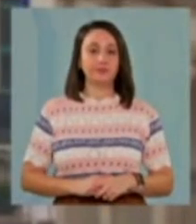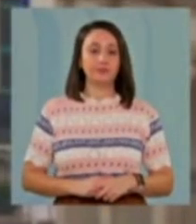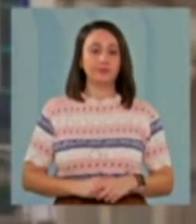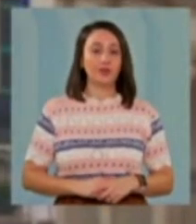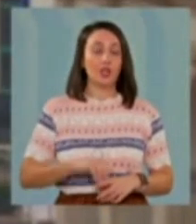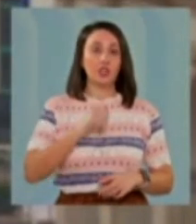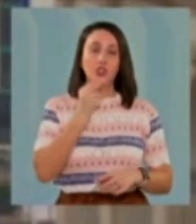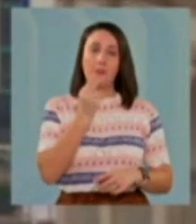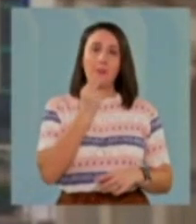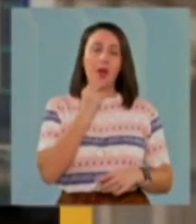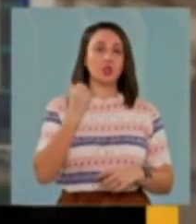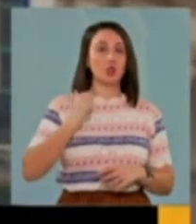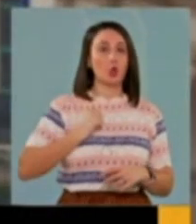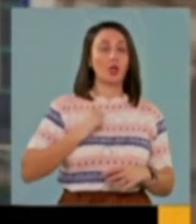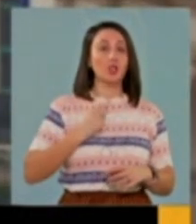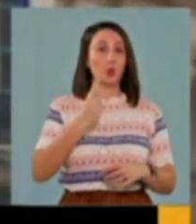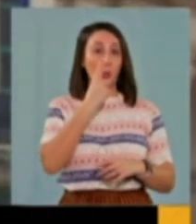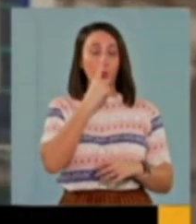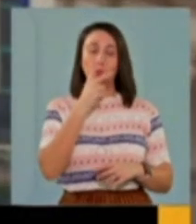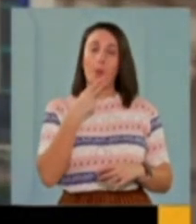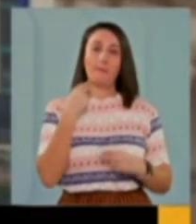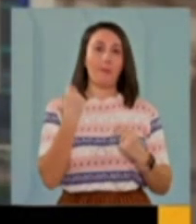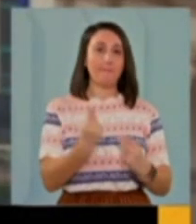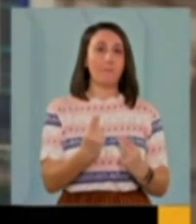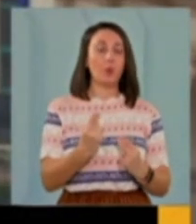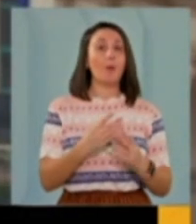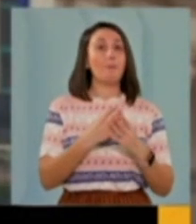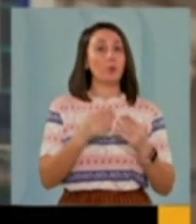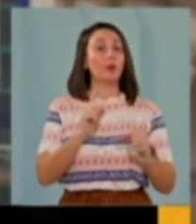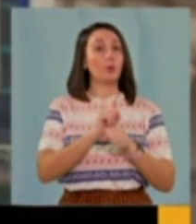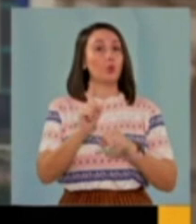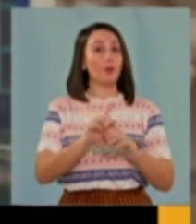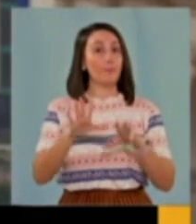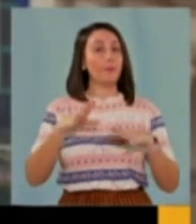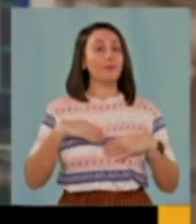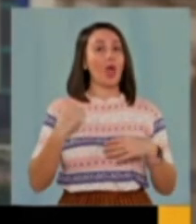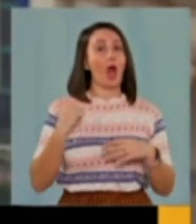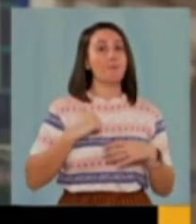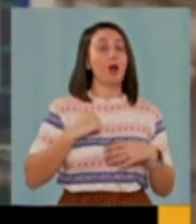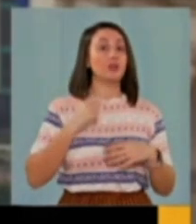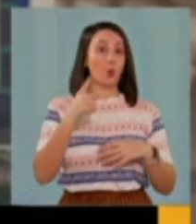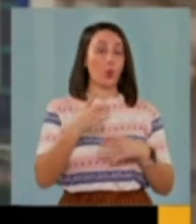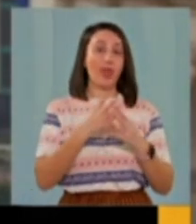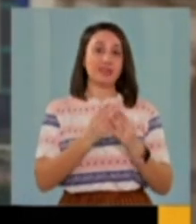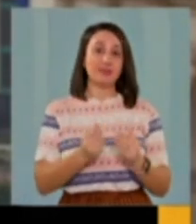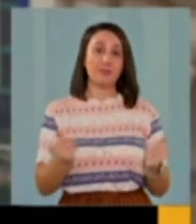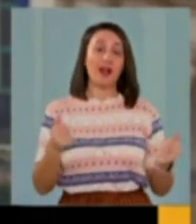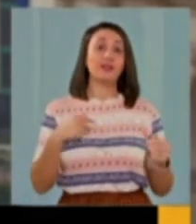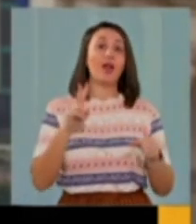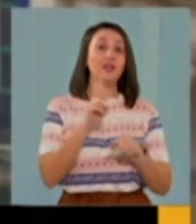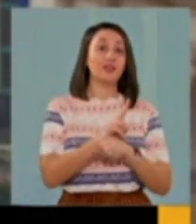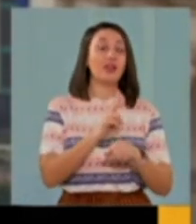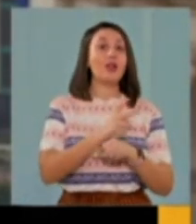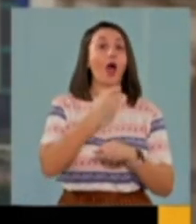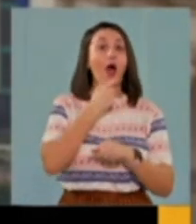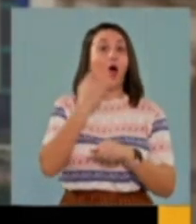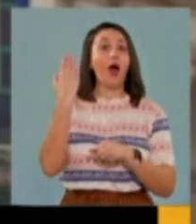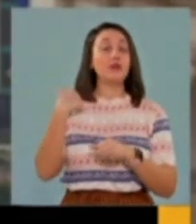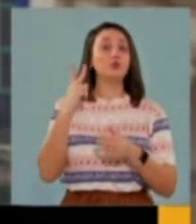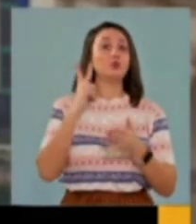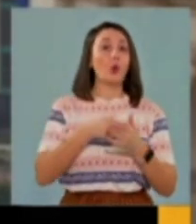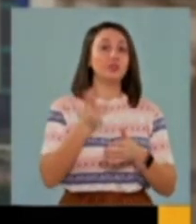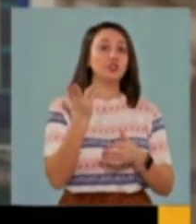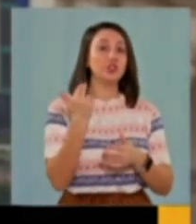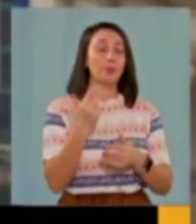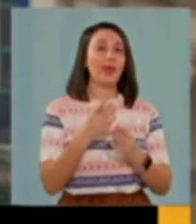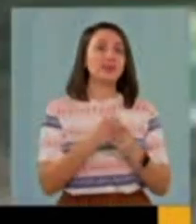Nici mâncarea soldaților ruși nu e mai bună. Multe dintre produsele primite de armata lui Putin sunt expirate, atenție, din anul